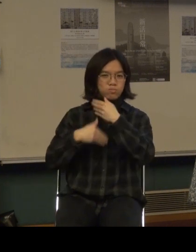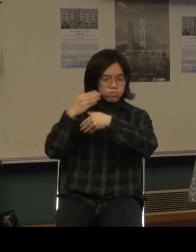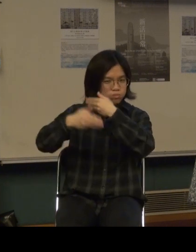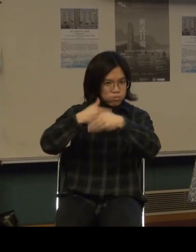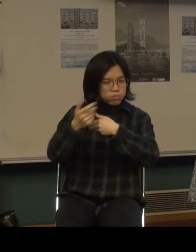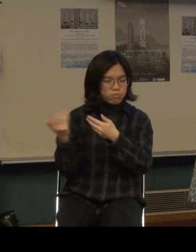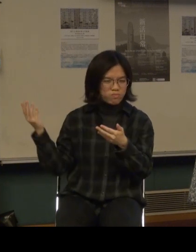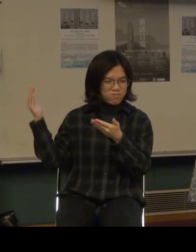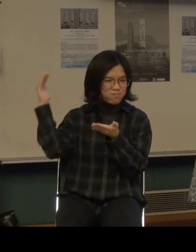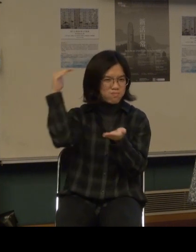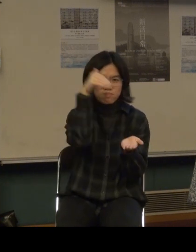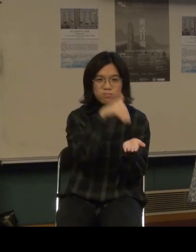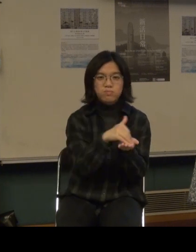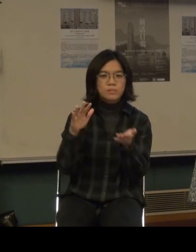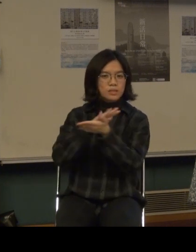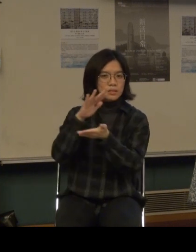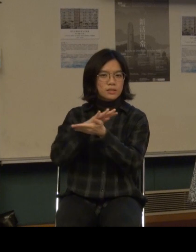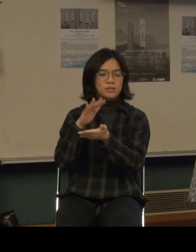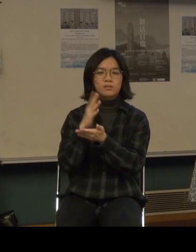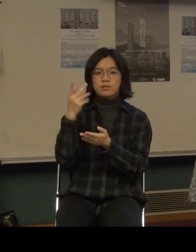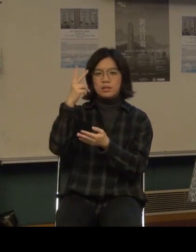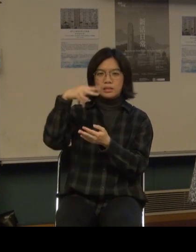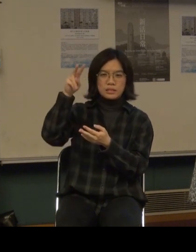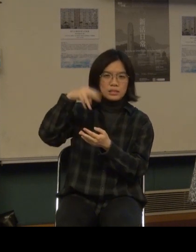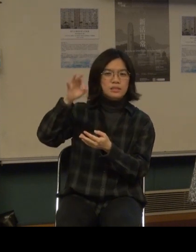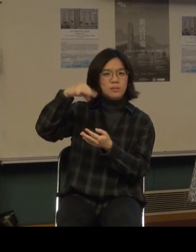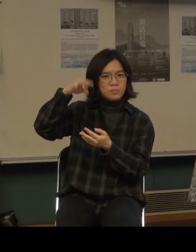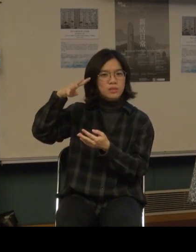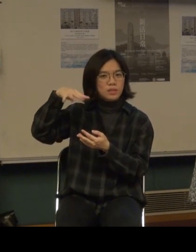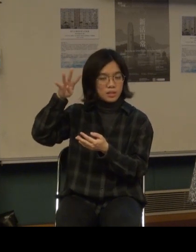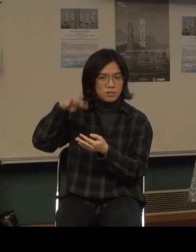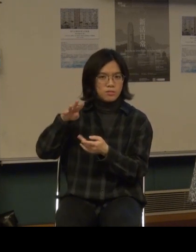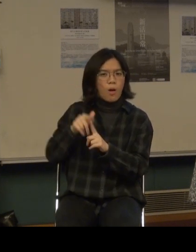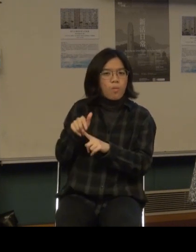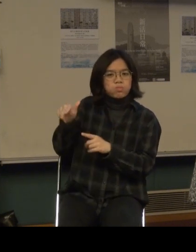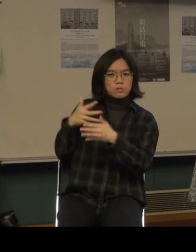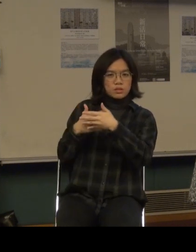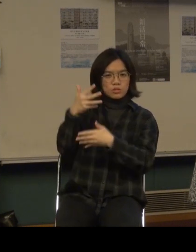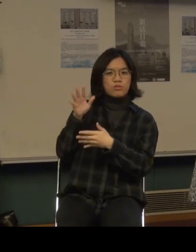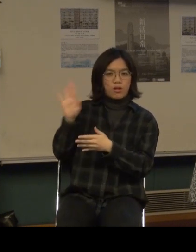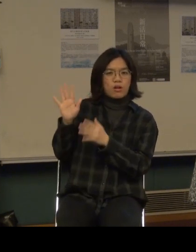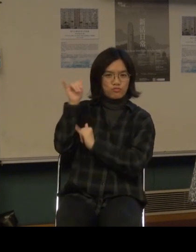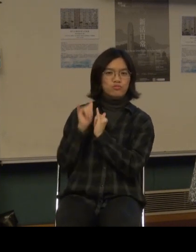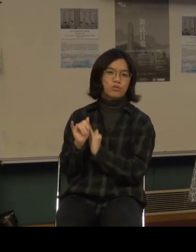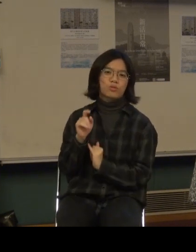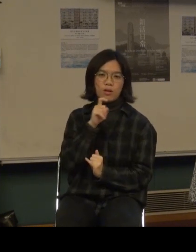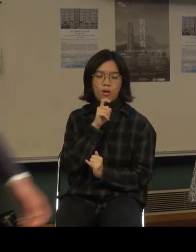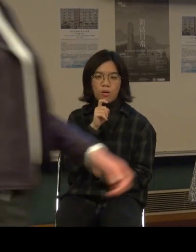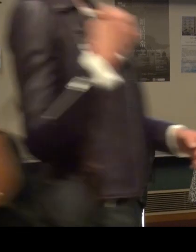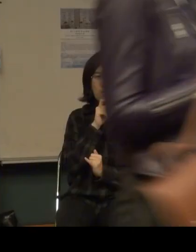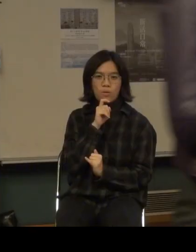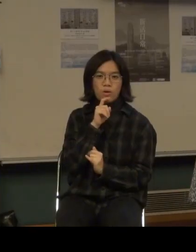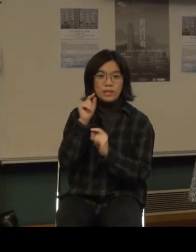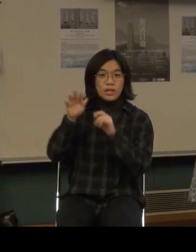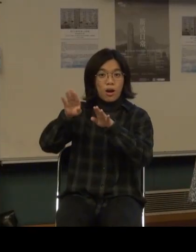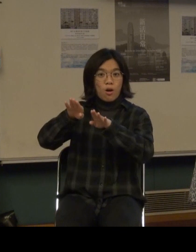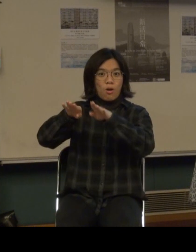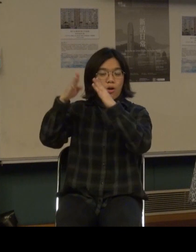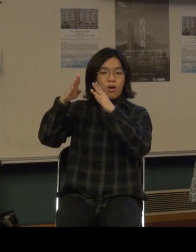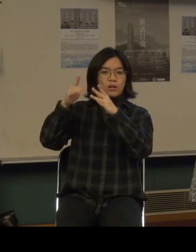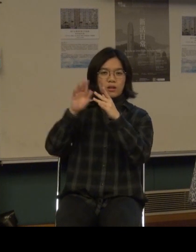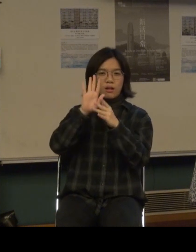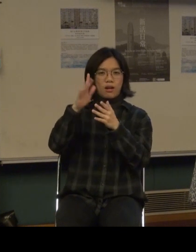築，幾千年裏邊咧，佢嘅建築係有一個傳統，佢只係喺個傳統嘅承襲上邊咧不斷去改